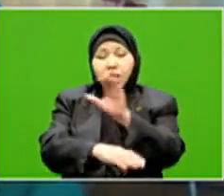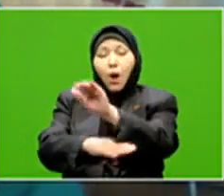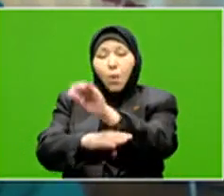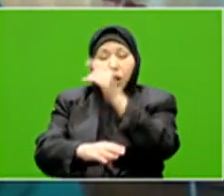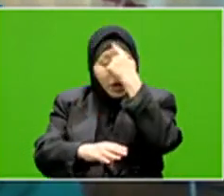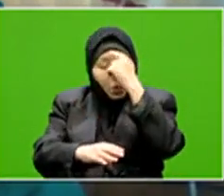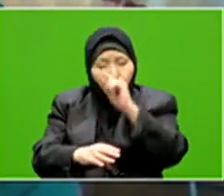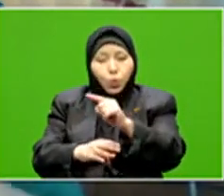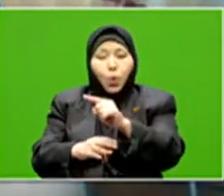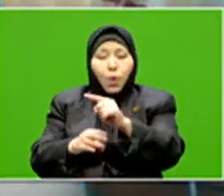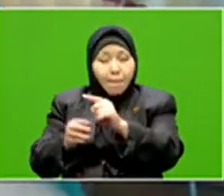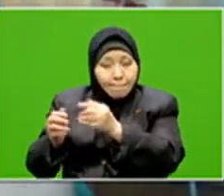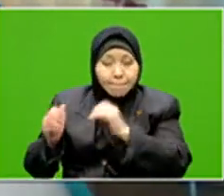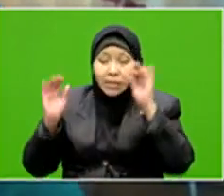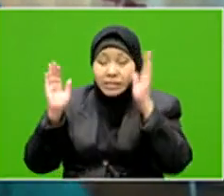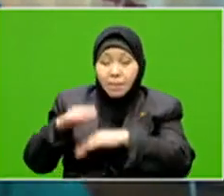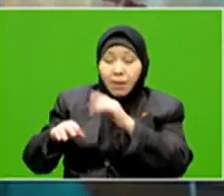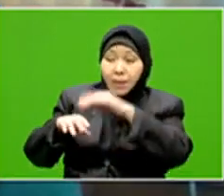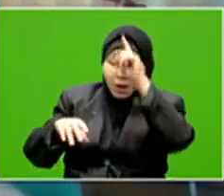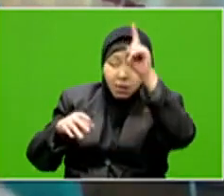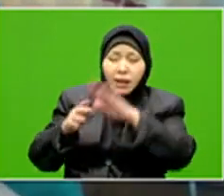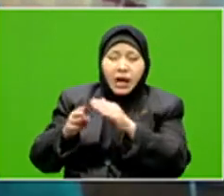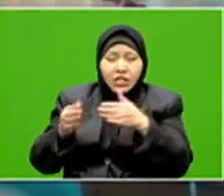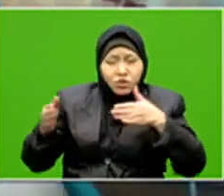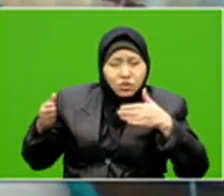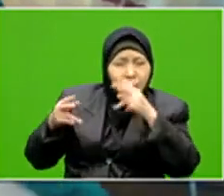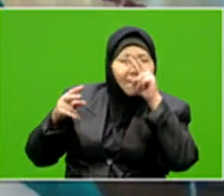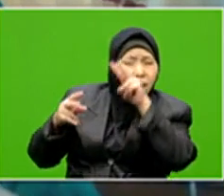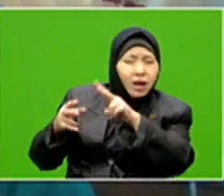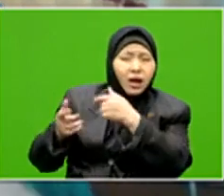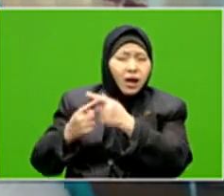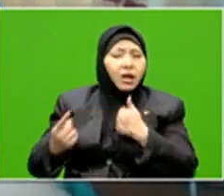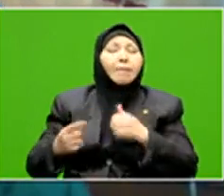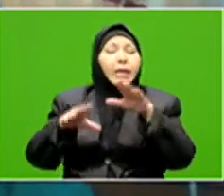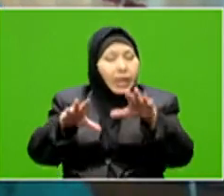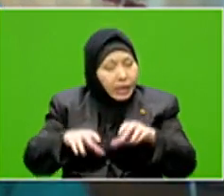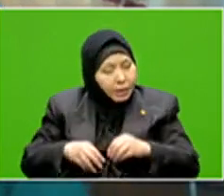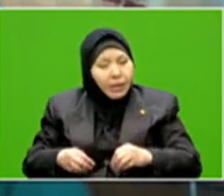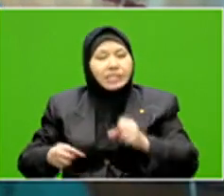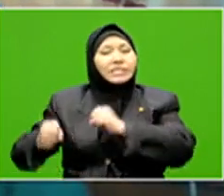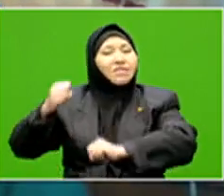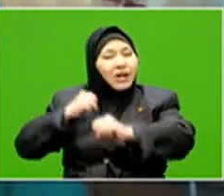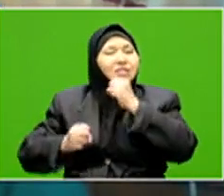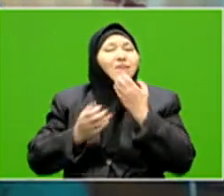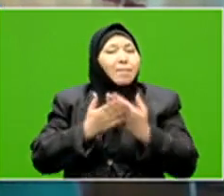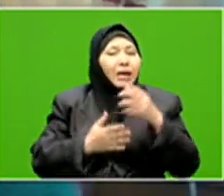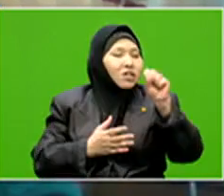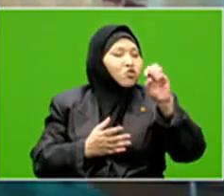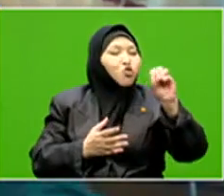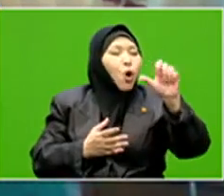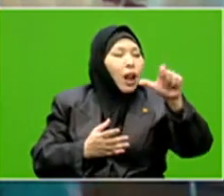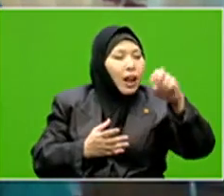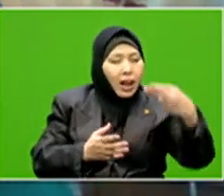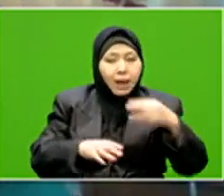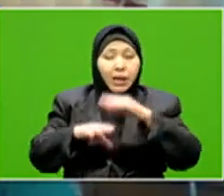mengislahkan masyarakat, tetapi pada satu sudut yang lain mereka menerima sifat saleh yang ada dalam diri Nabi Syuaib, di mana di